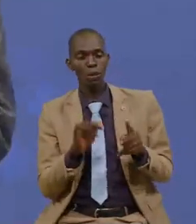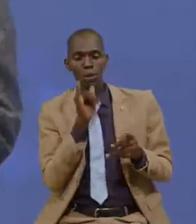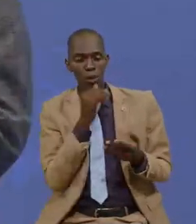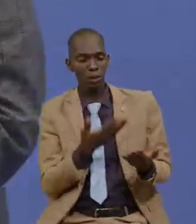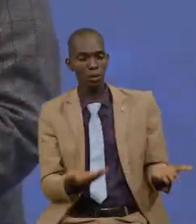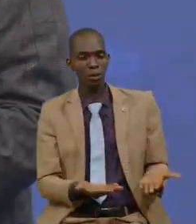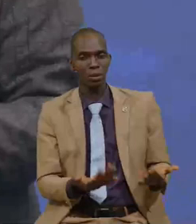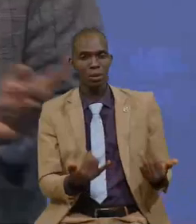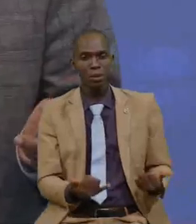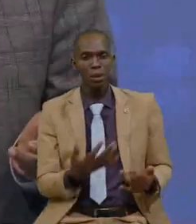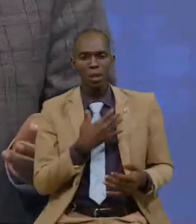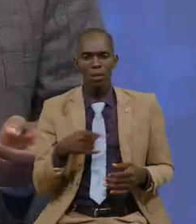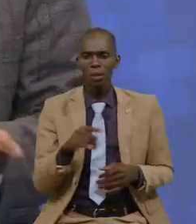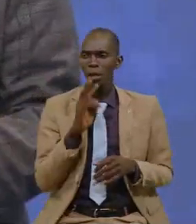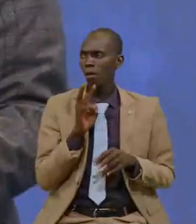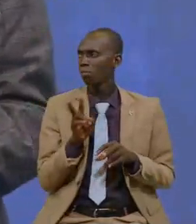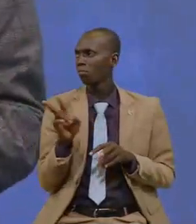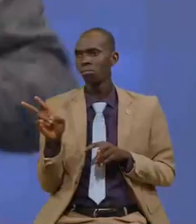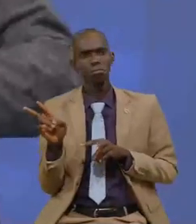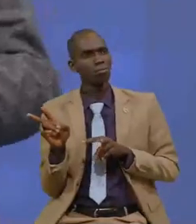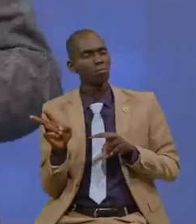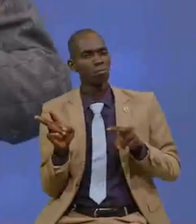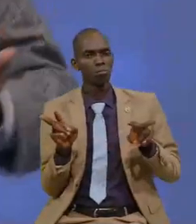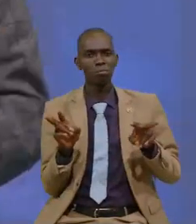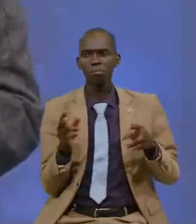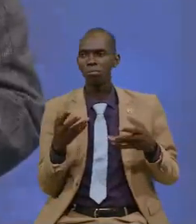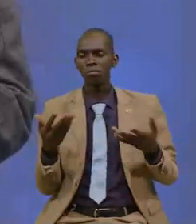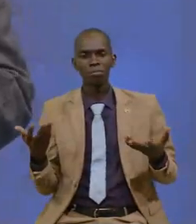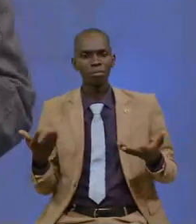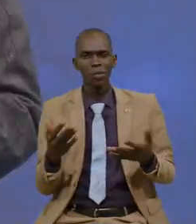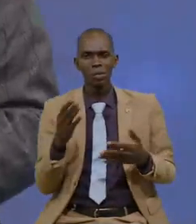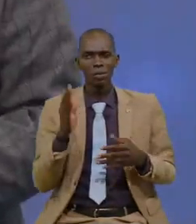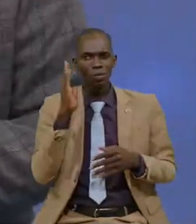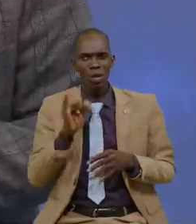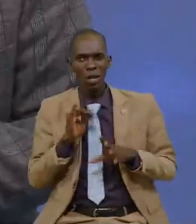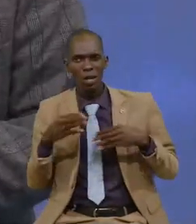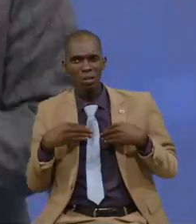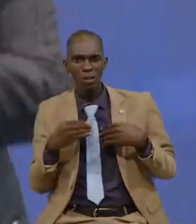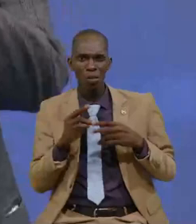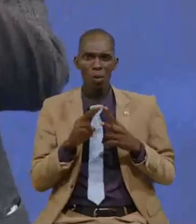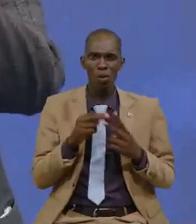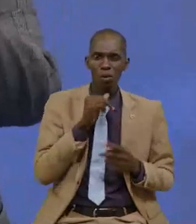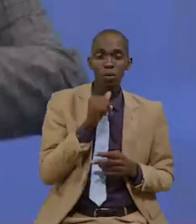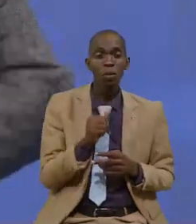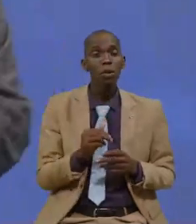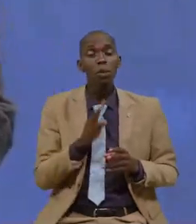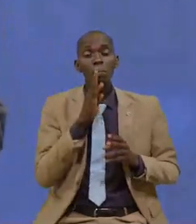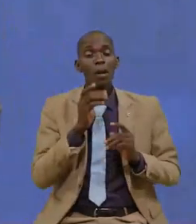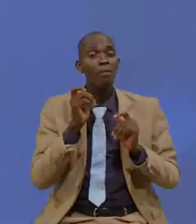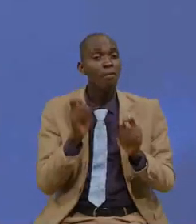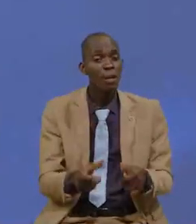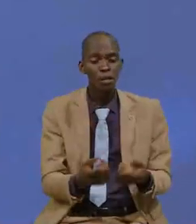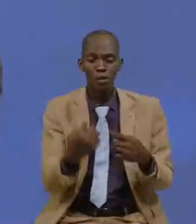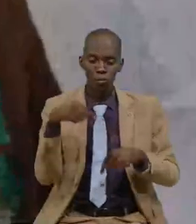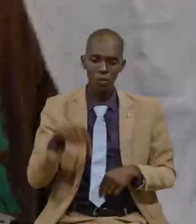présente et maintenant, il traîne les pieds, il regarde de gauche à droite. Dois-je faire, dois-je aller ou pas? Et